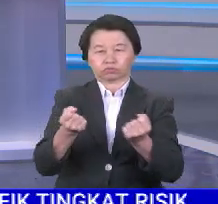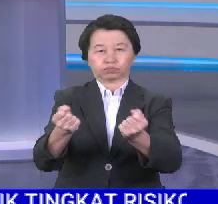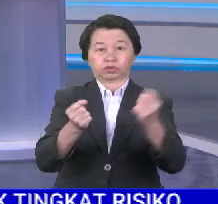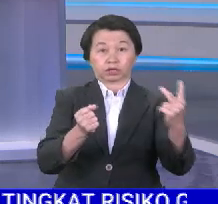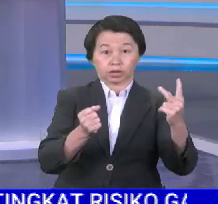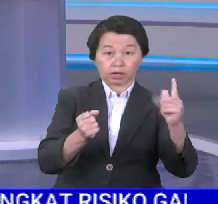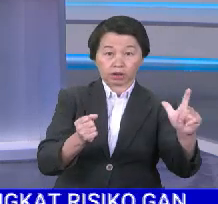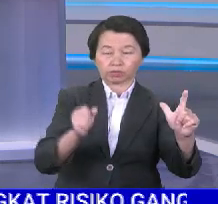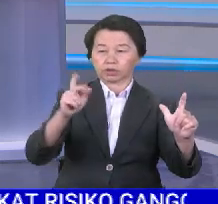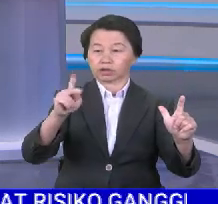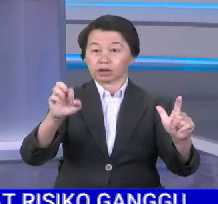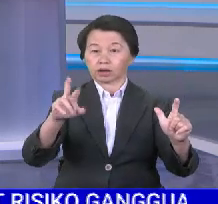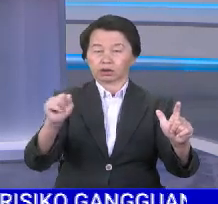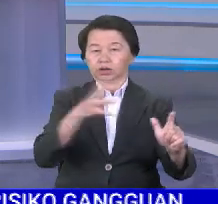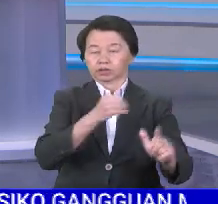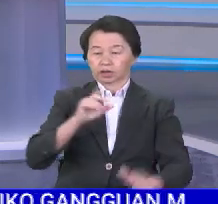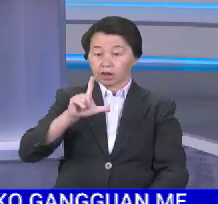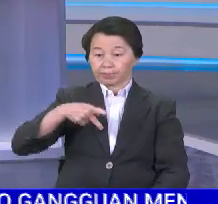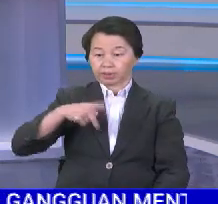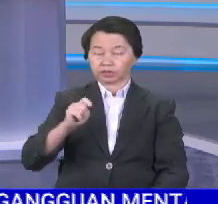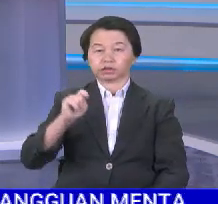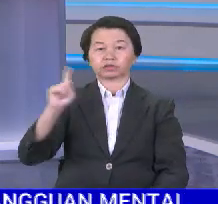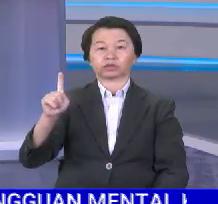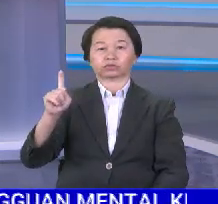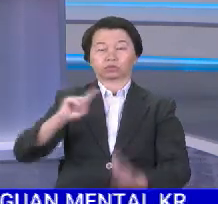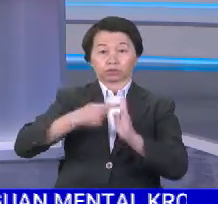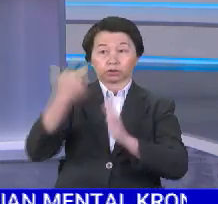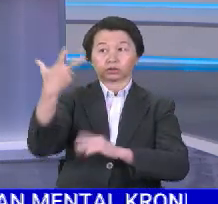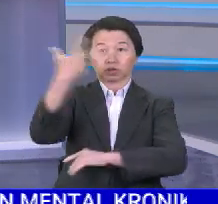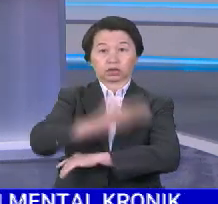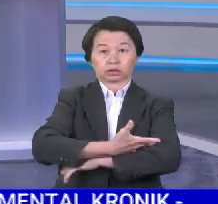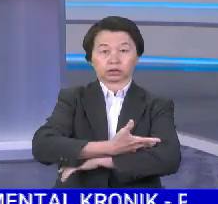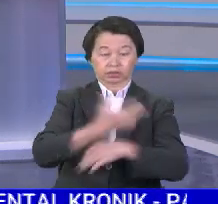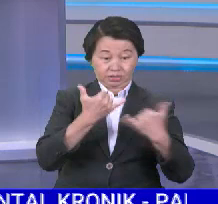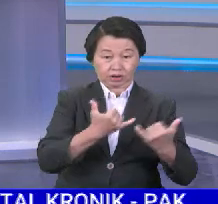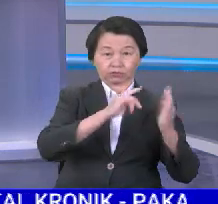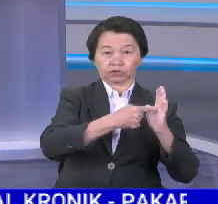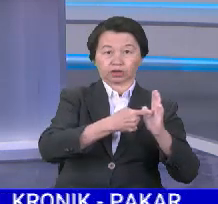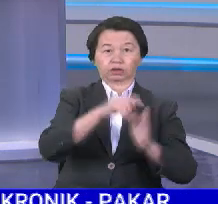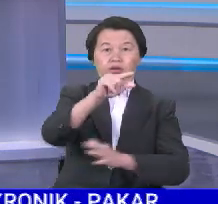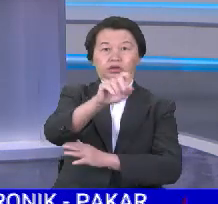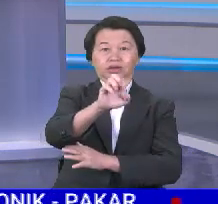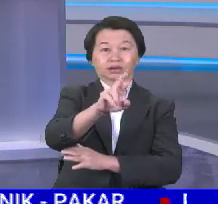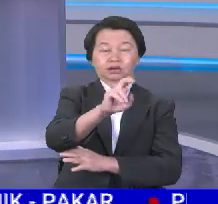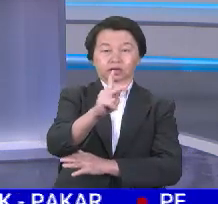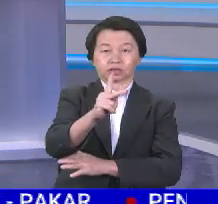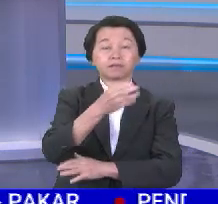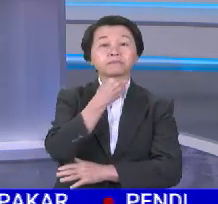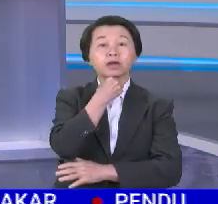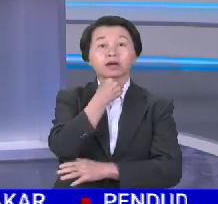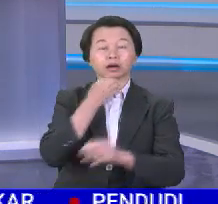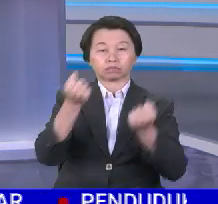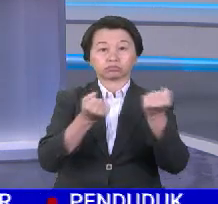Lumpur Karak dan LPT1 selama 3 hari bermula hari ini. Laluan Jeli Grid Perak menyaksikan kenderaan